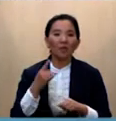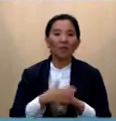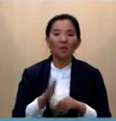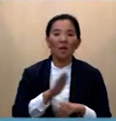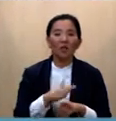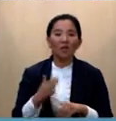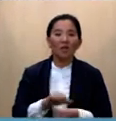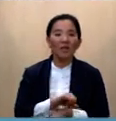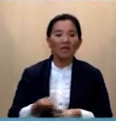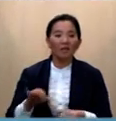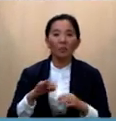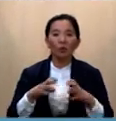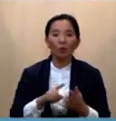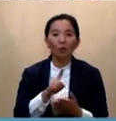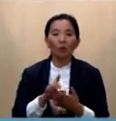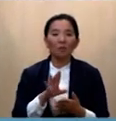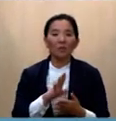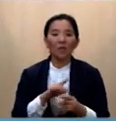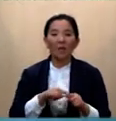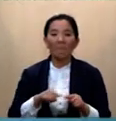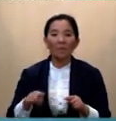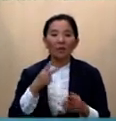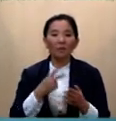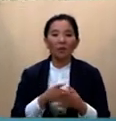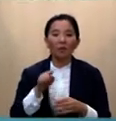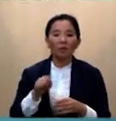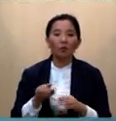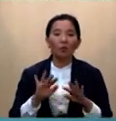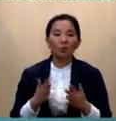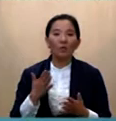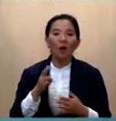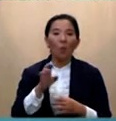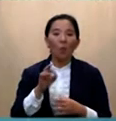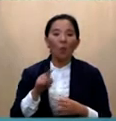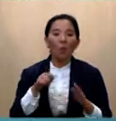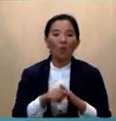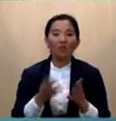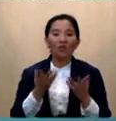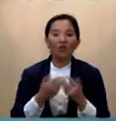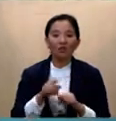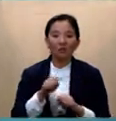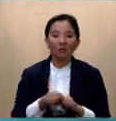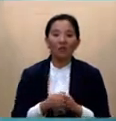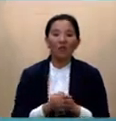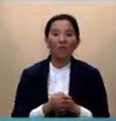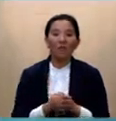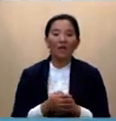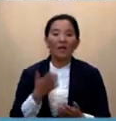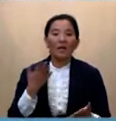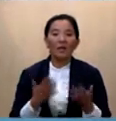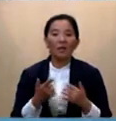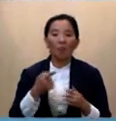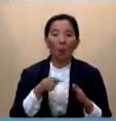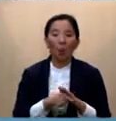между линией и мячом должен быть просвет. Только в том случае гол засчитывается. Как только